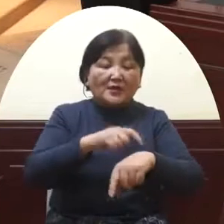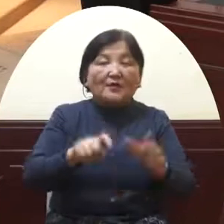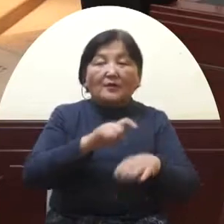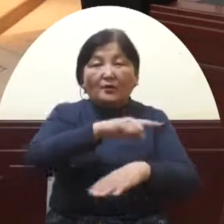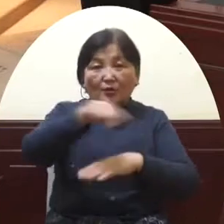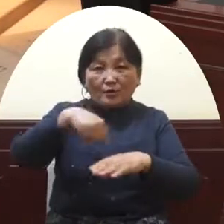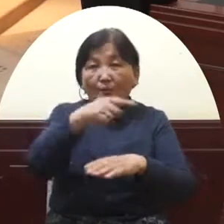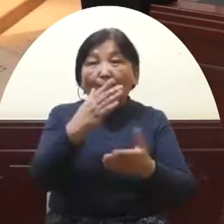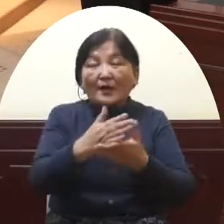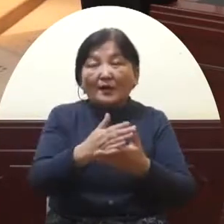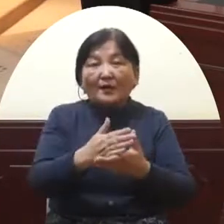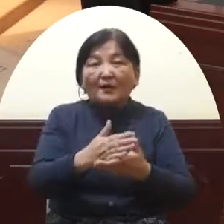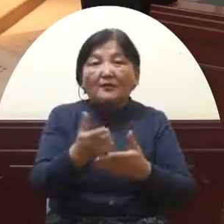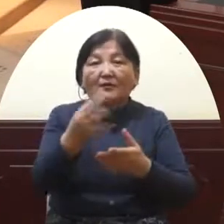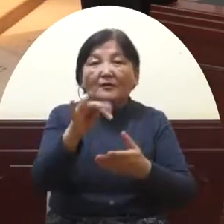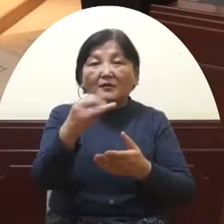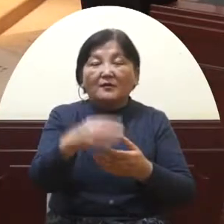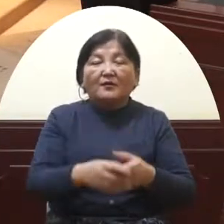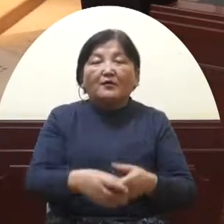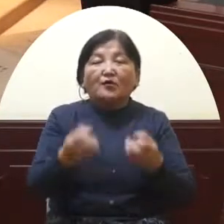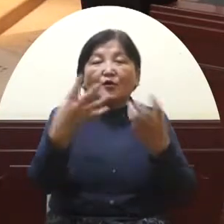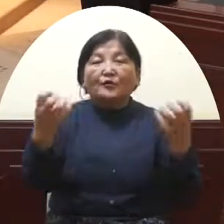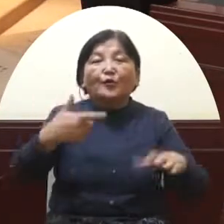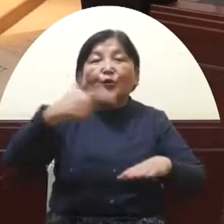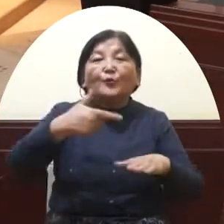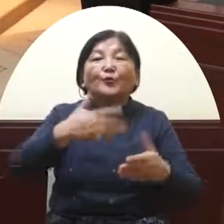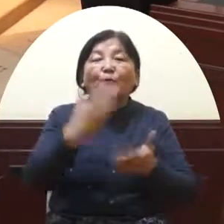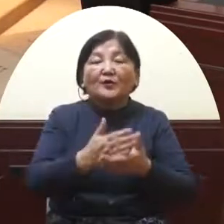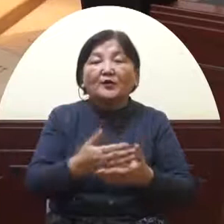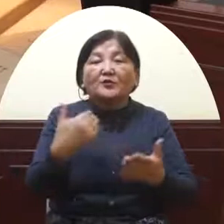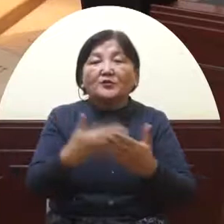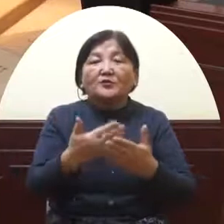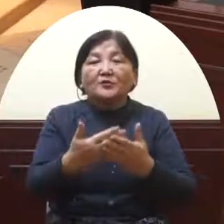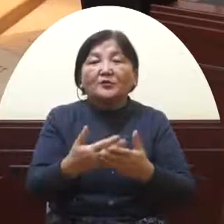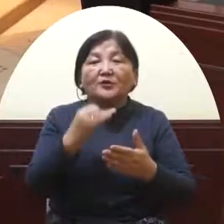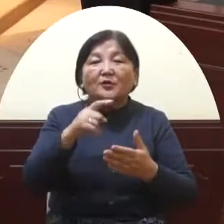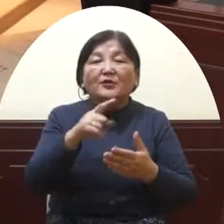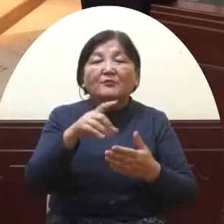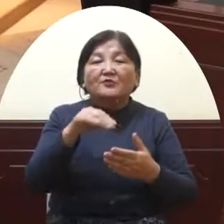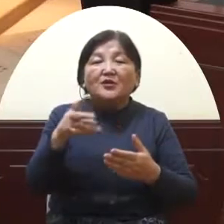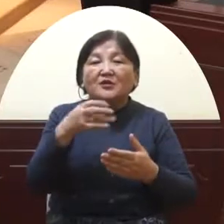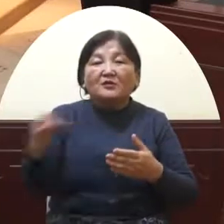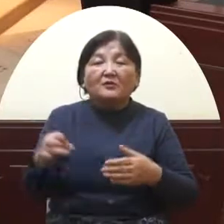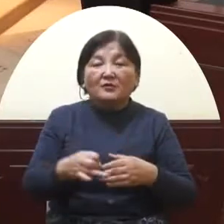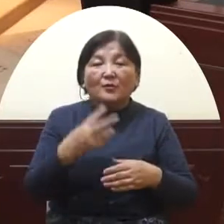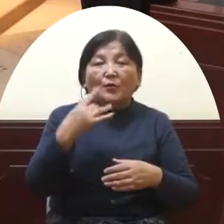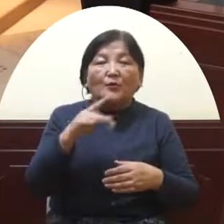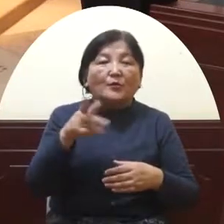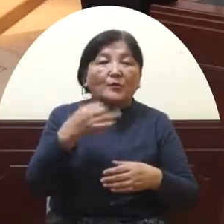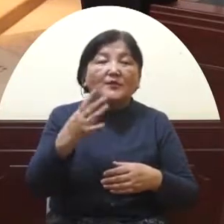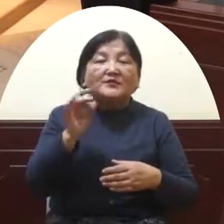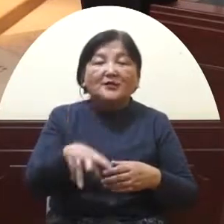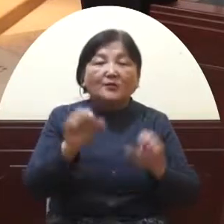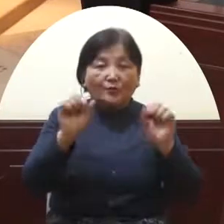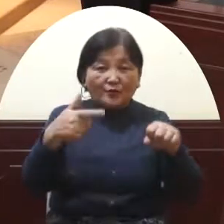сонгуулийн үйлсний хүмүүс уусад их олон тооны гомдлууд ирэхээр тэр надаа өөрөө бүрэн шийдвэрийг их хэмжээ нөрөө хой зэрэг бол сонгуулийн гол байдаг жоо